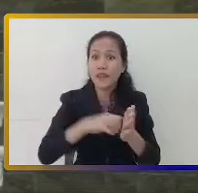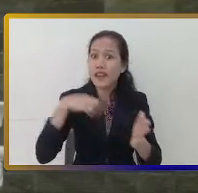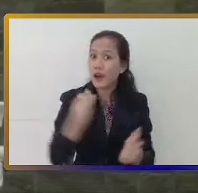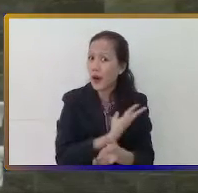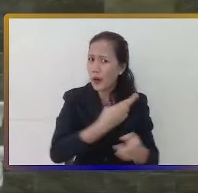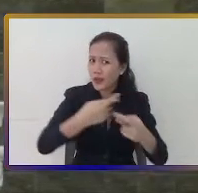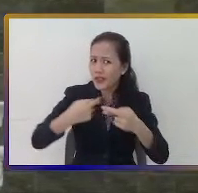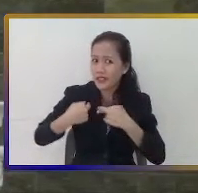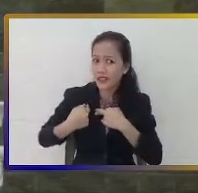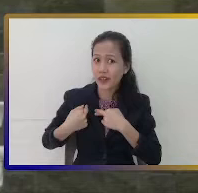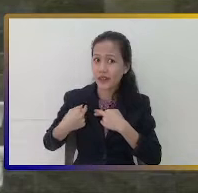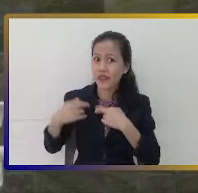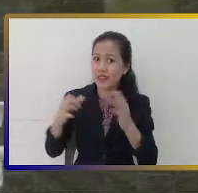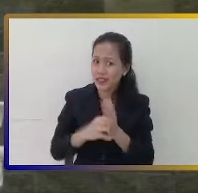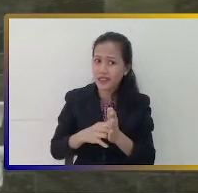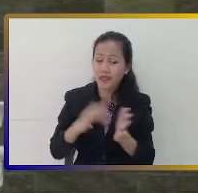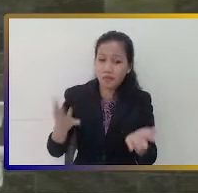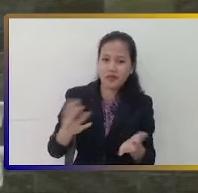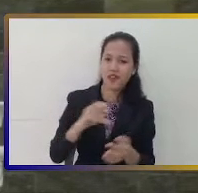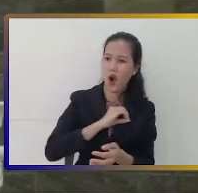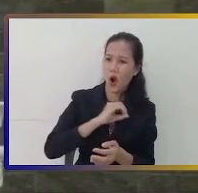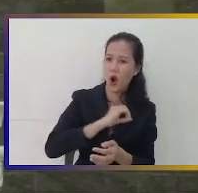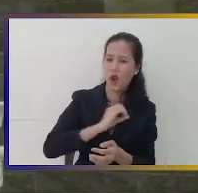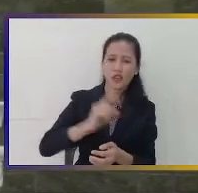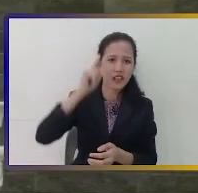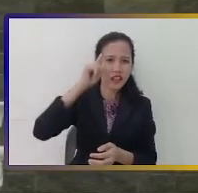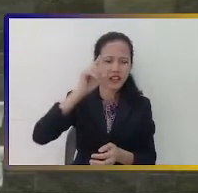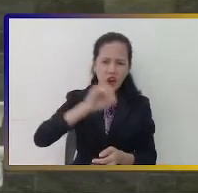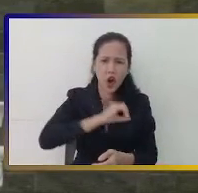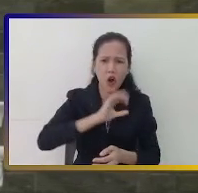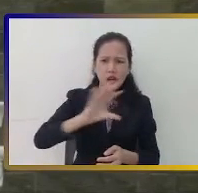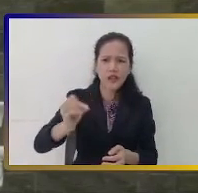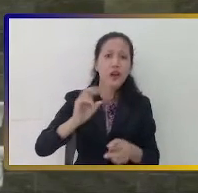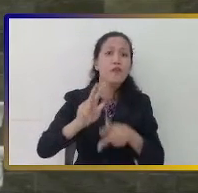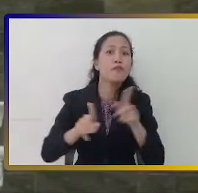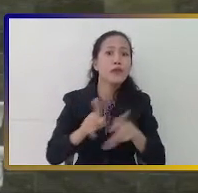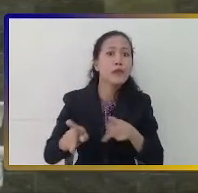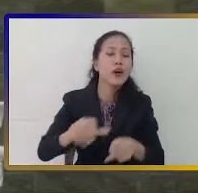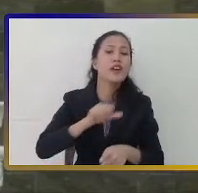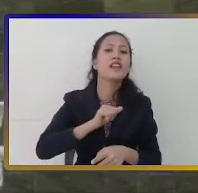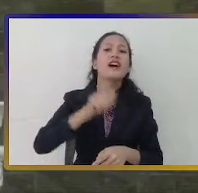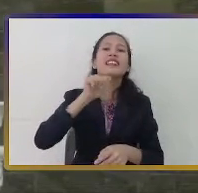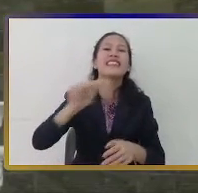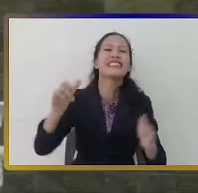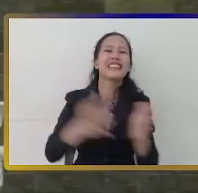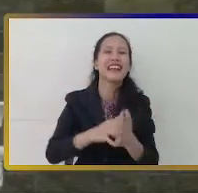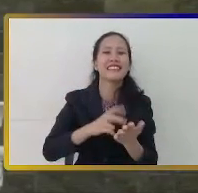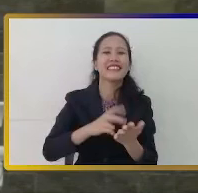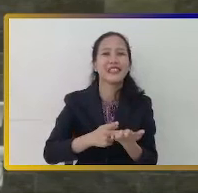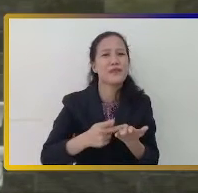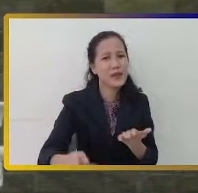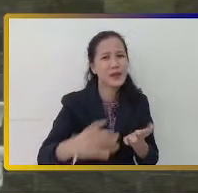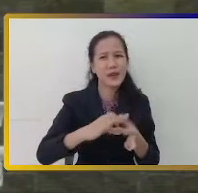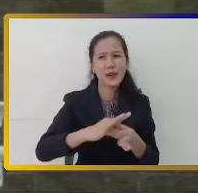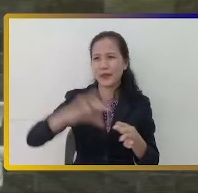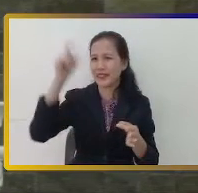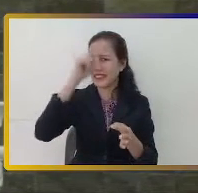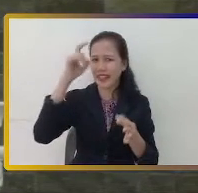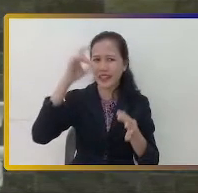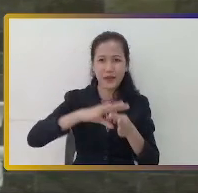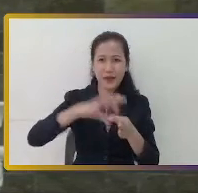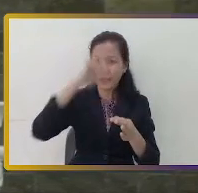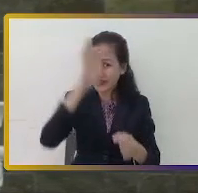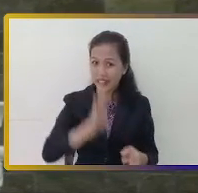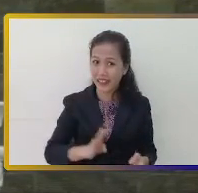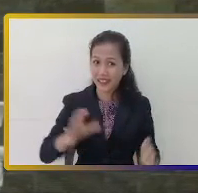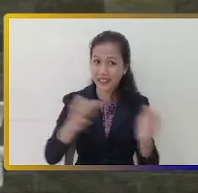Hindi adulterated words, hindi opinion ng tao, hindi suggestion ng tao. Pure wisdom ng Diyos.